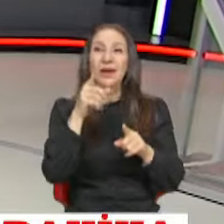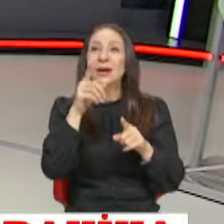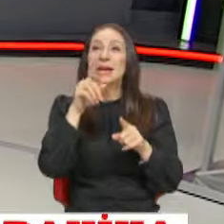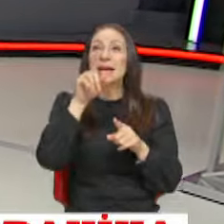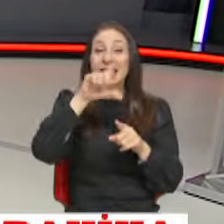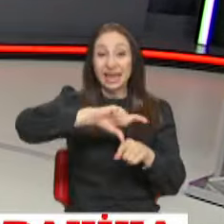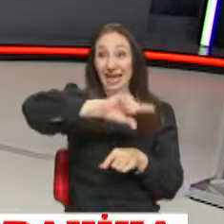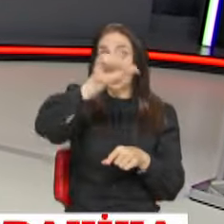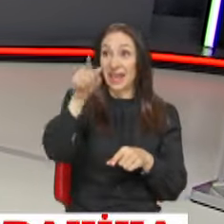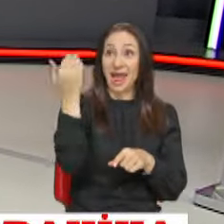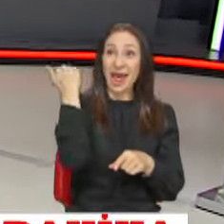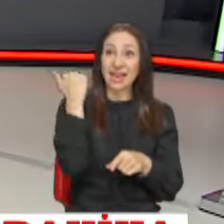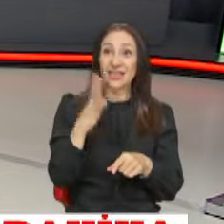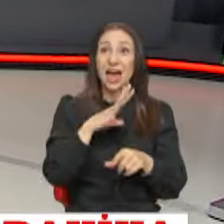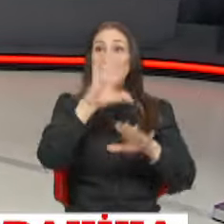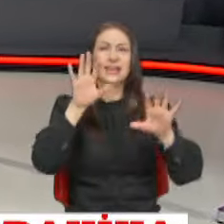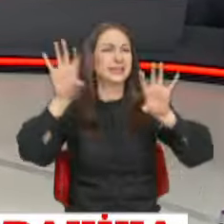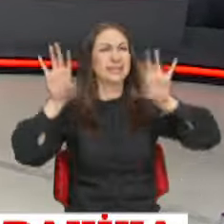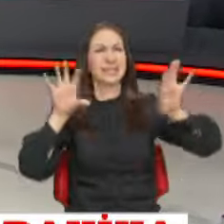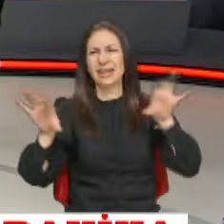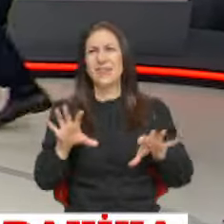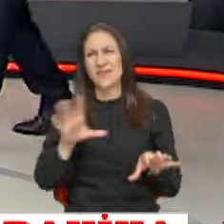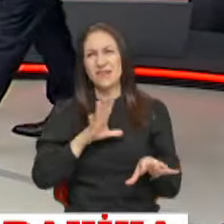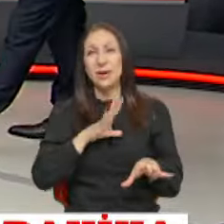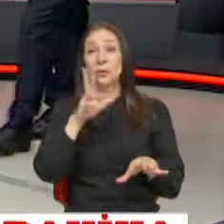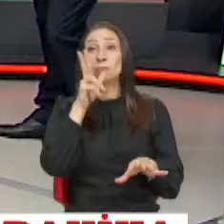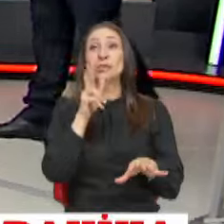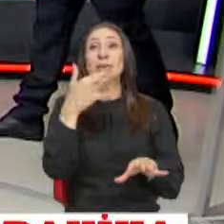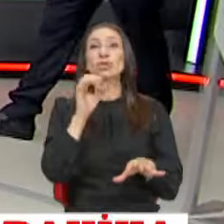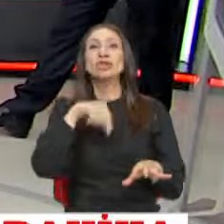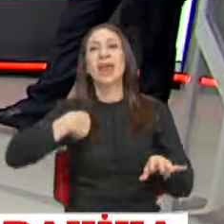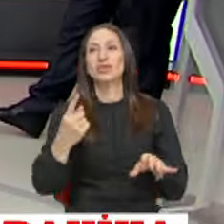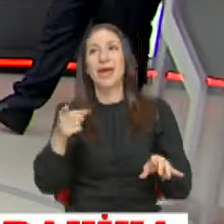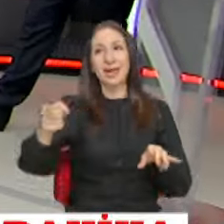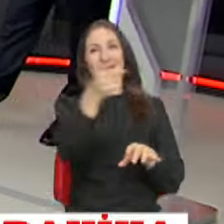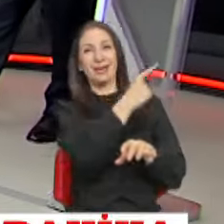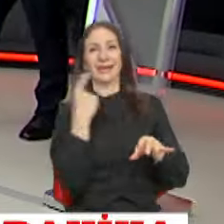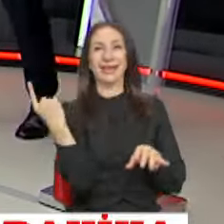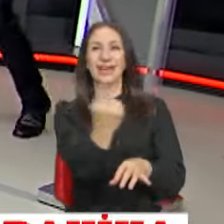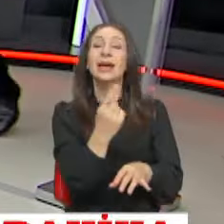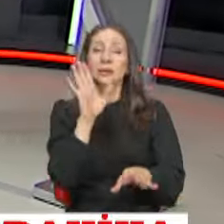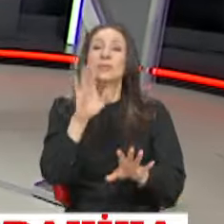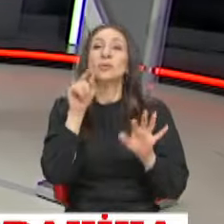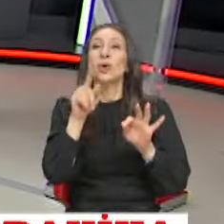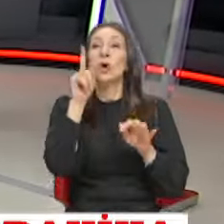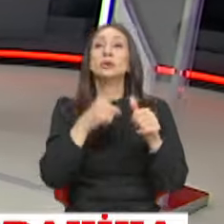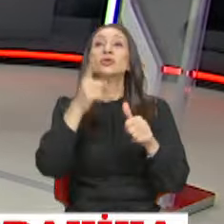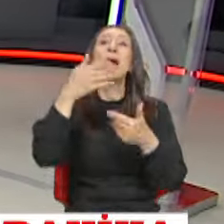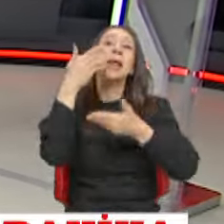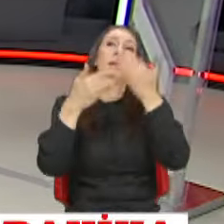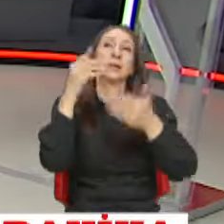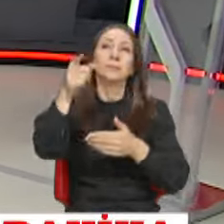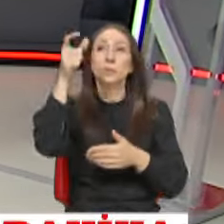hepsini ki burada senin arkanda da var Her yerde her tarafta grafik var 360 derece Şimdi burada evvela şunu bir anlatalım